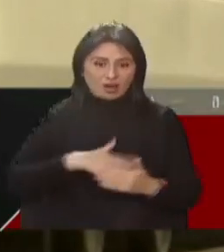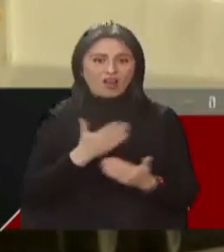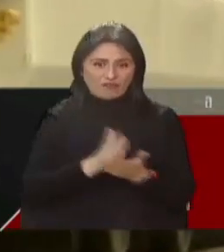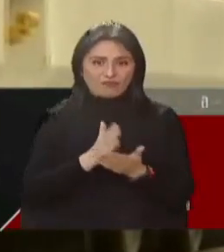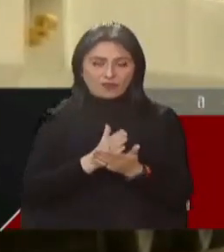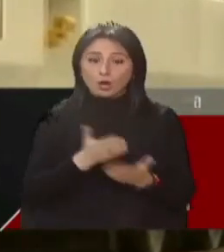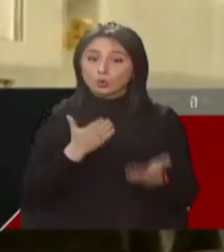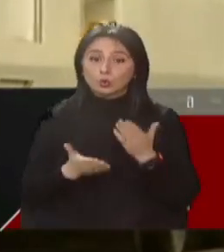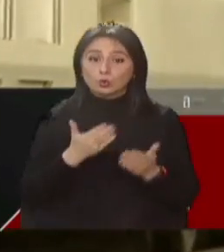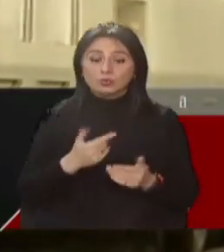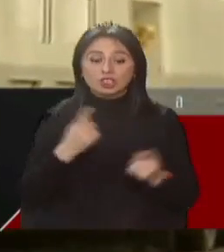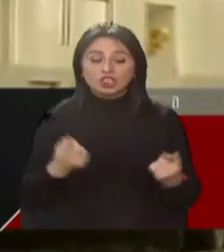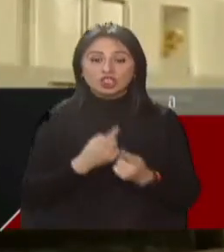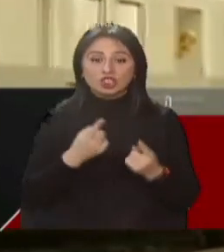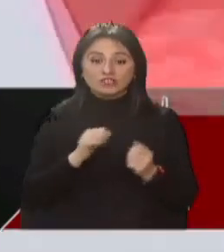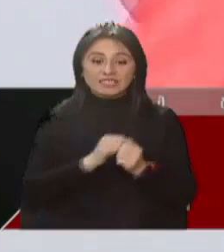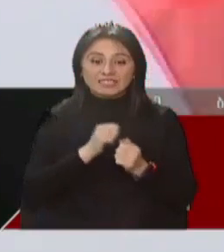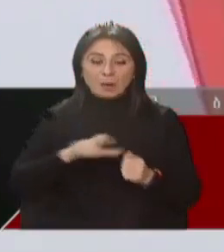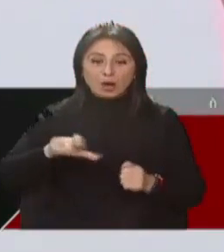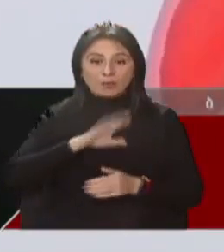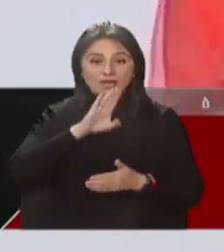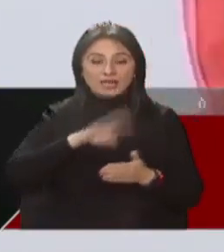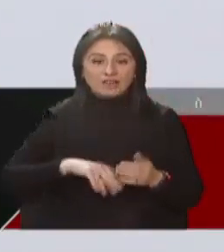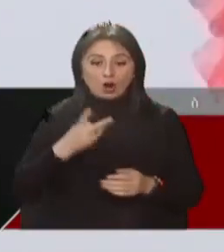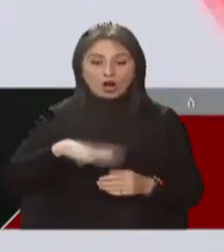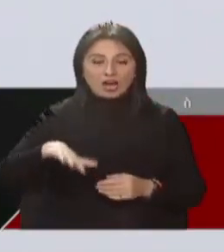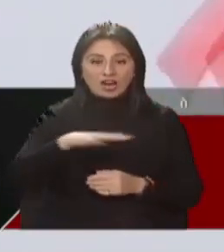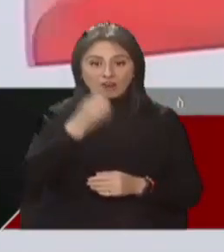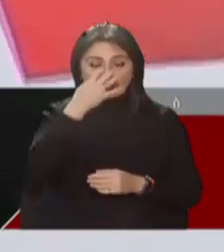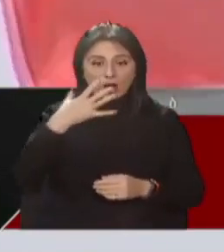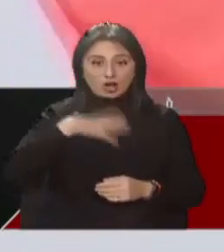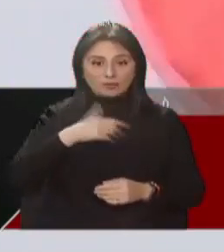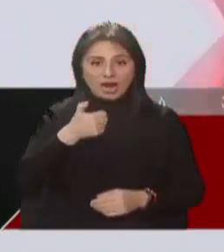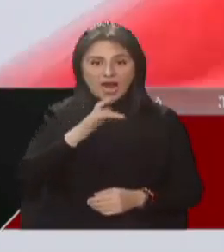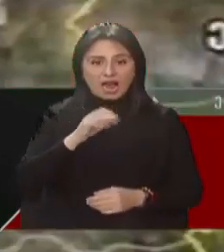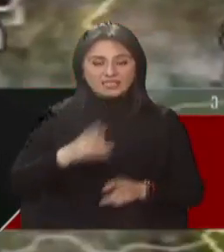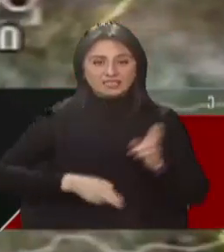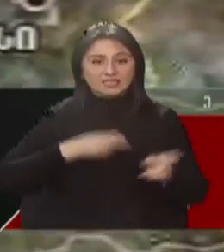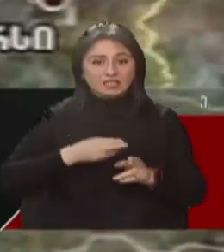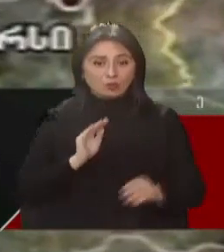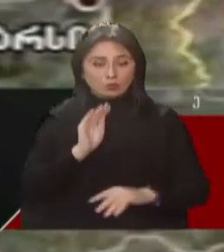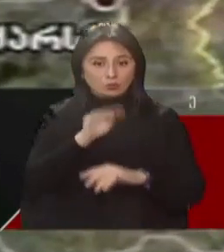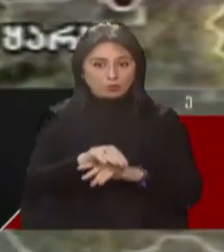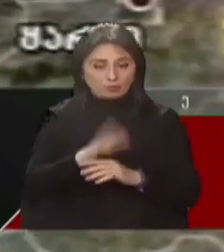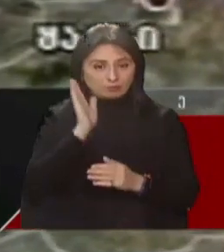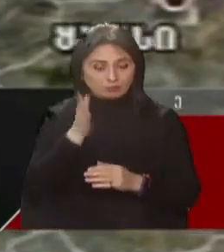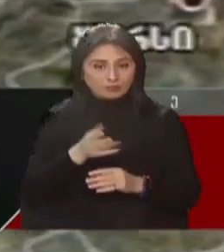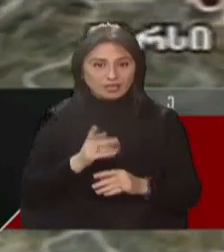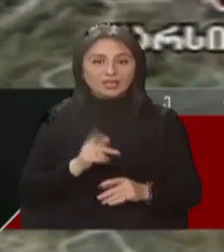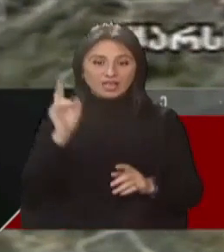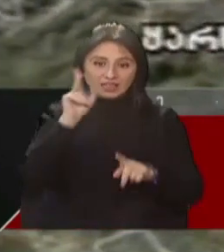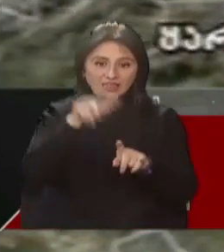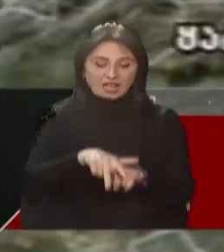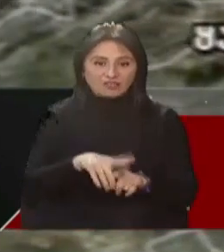გავლით იგზავნება, თუმცა ჩვეულებრივი სახმელეთო გზების გარდა ორ ქვეყანას ბაქო-თბილისი-ყარსის სარკინიგზო მაგისტრალიც აქვს, რომლის